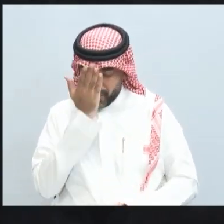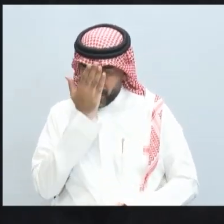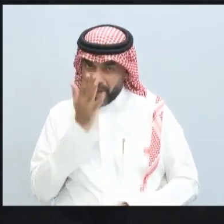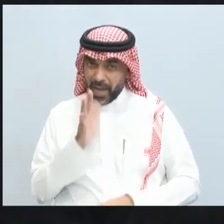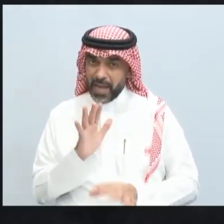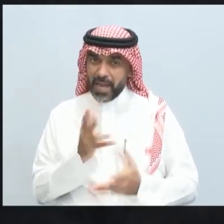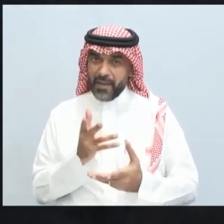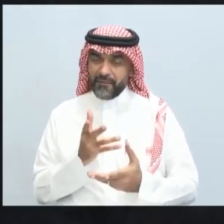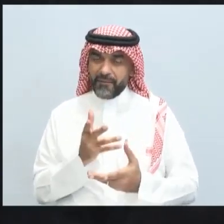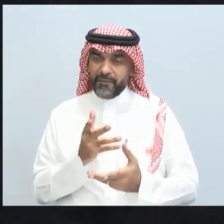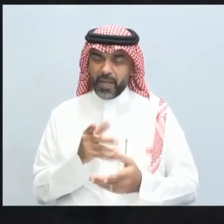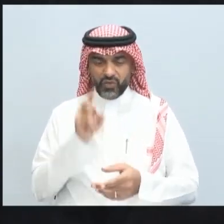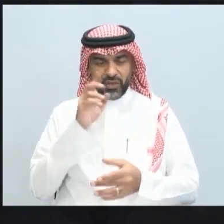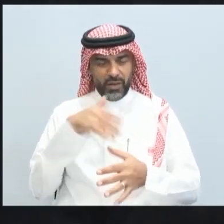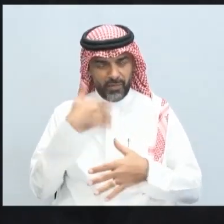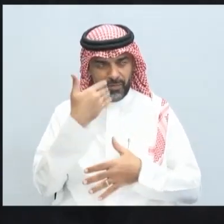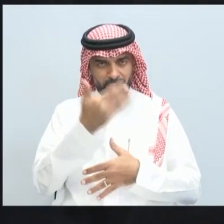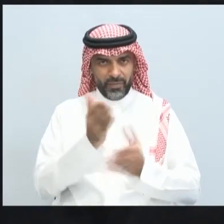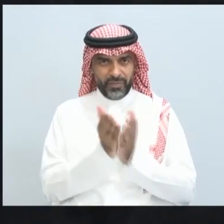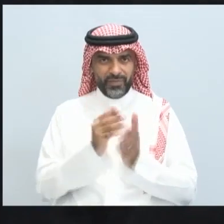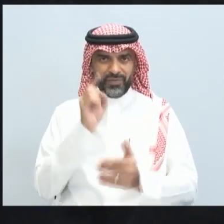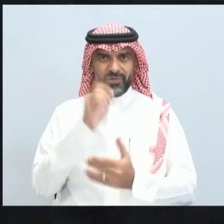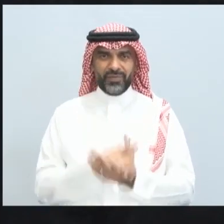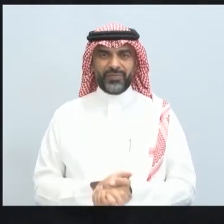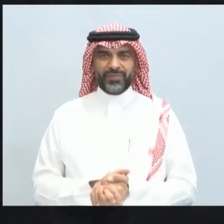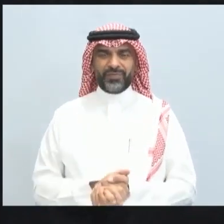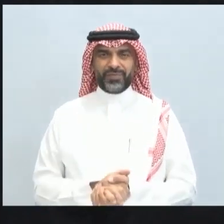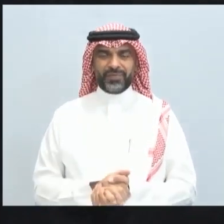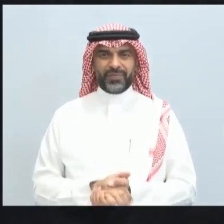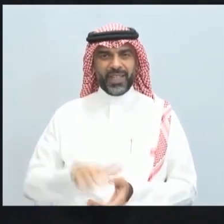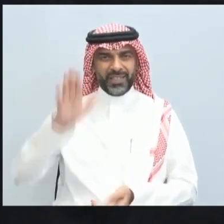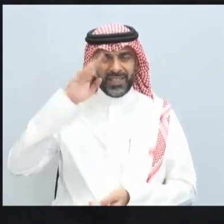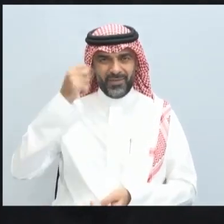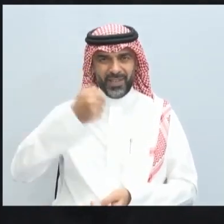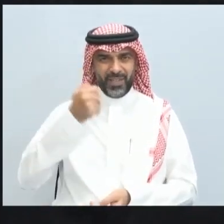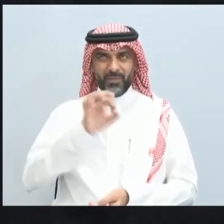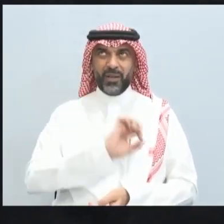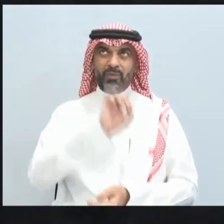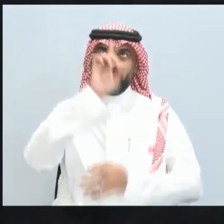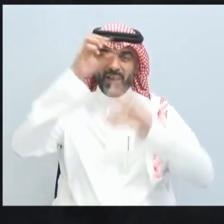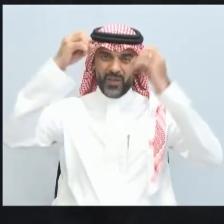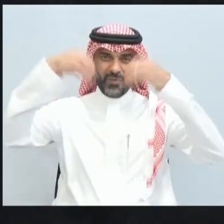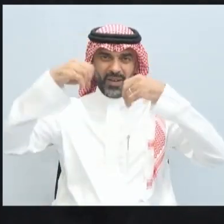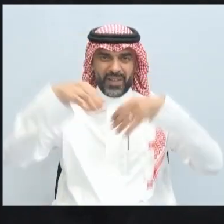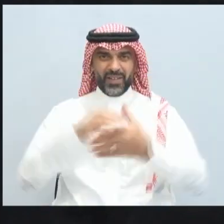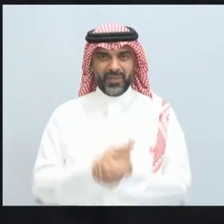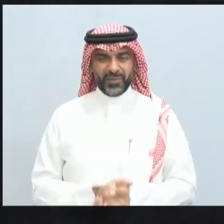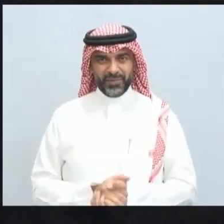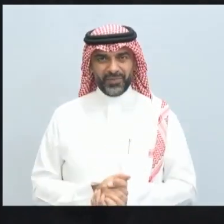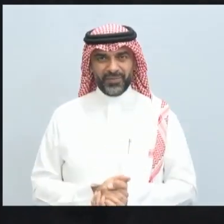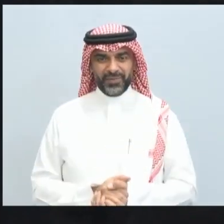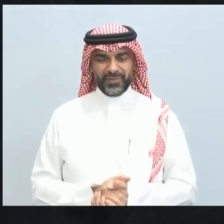شرطين تناولها في حصتنا القادمه باذن الله سبحانك اللهم وبحمدك نشهد ان لا اله الا انت نستغفرك